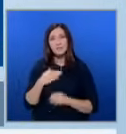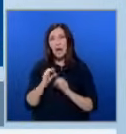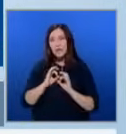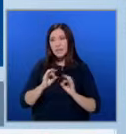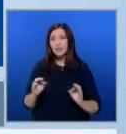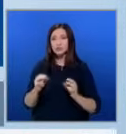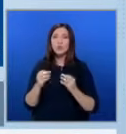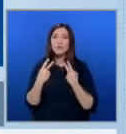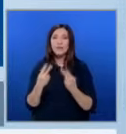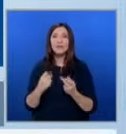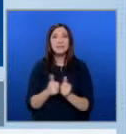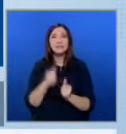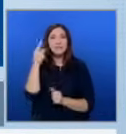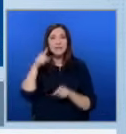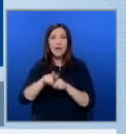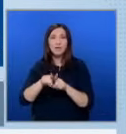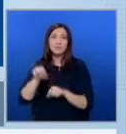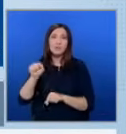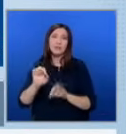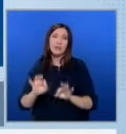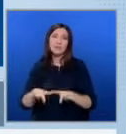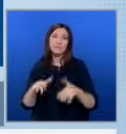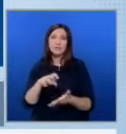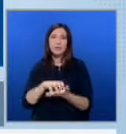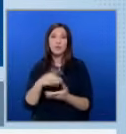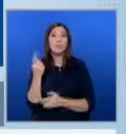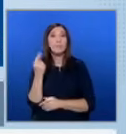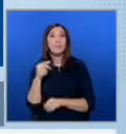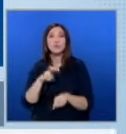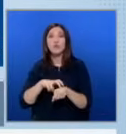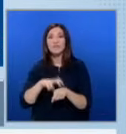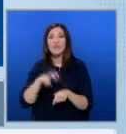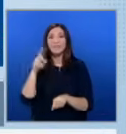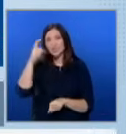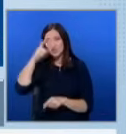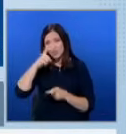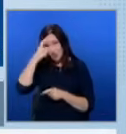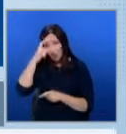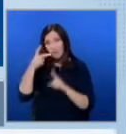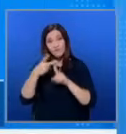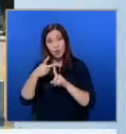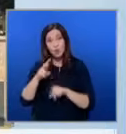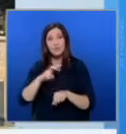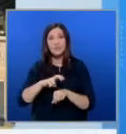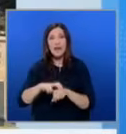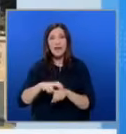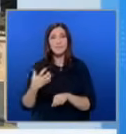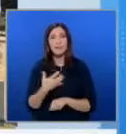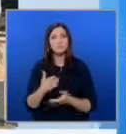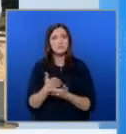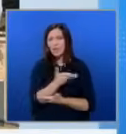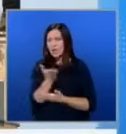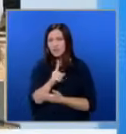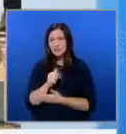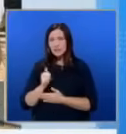съпредседатели, както за партията, така и за парламентарната група. Първо, Джевдет Чакъров, второ, Делян Пеевски. Според тях не